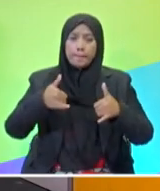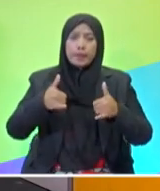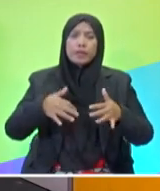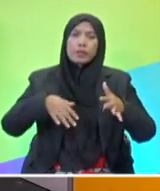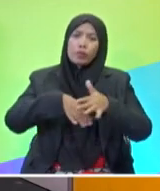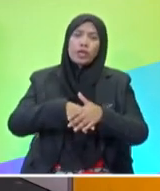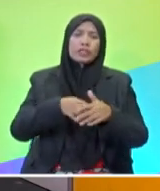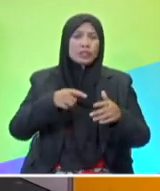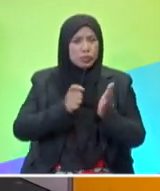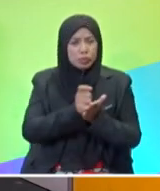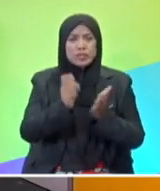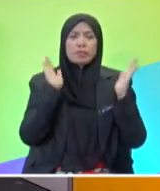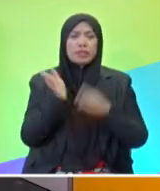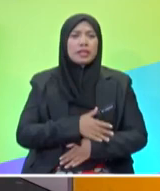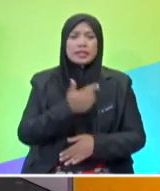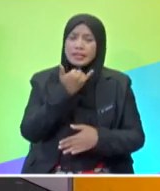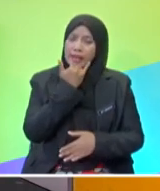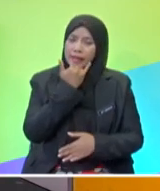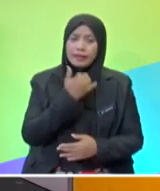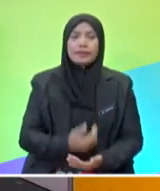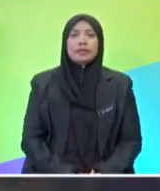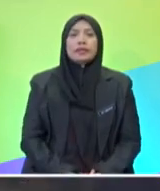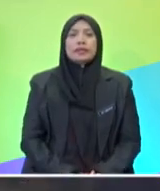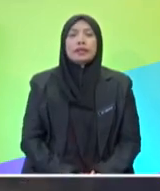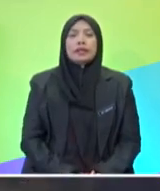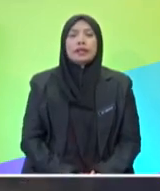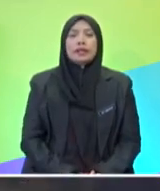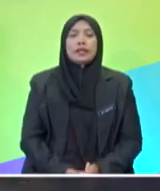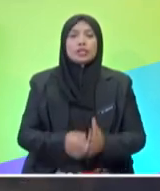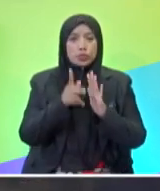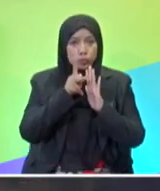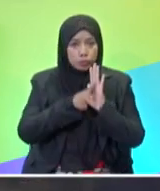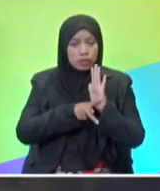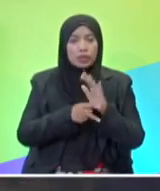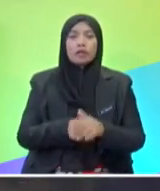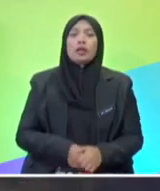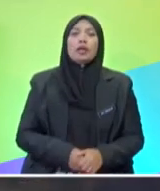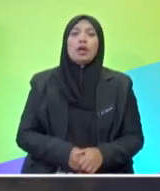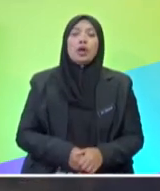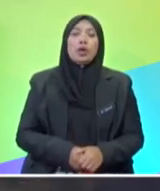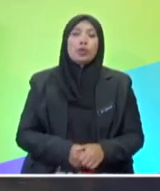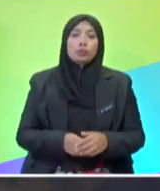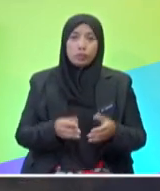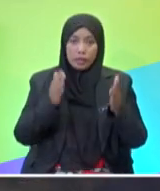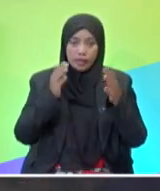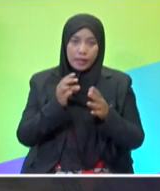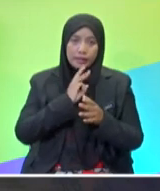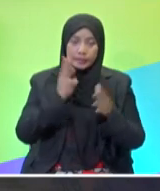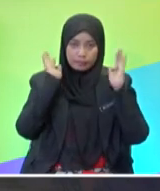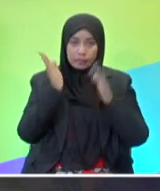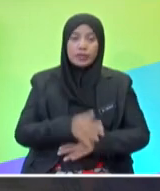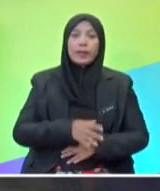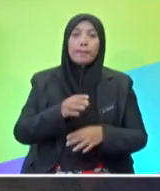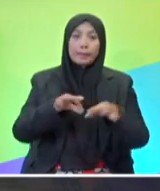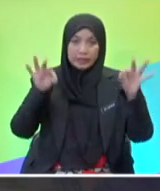Tak boleh macam tu. Okey. Sekurang-kurangnya saya rasa beruduk sahaja. Ya, beruduk tu memang penting lah.